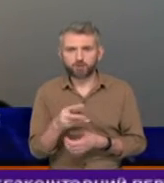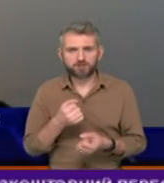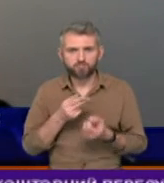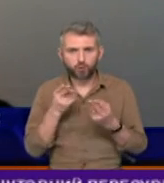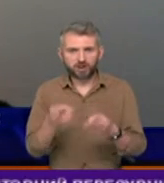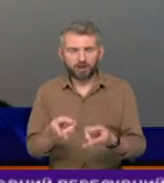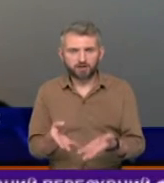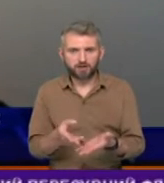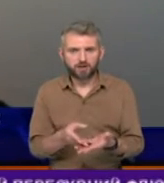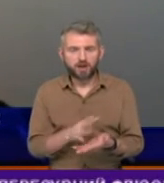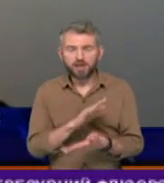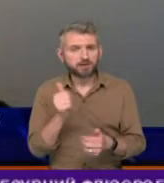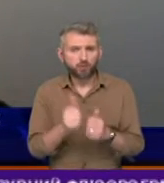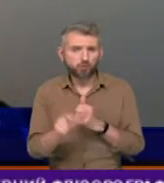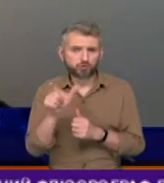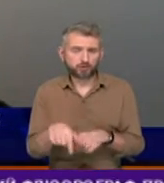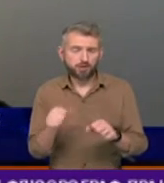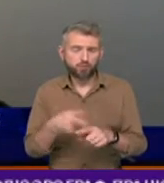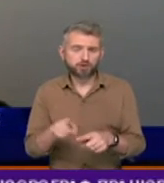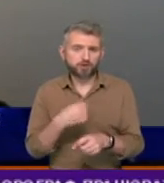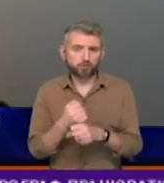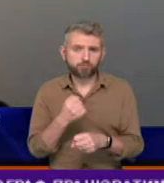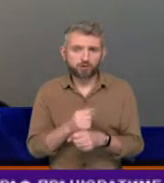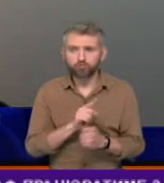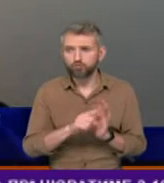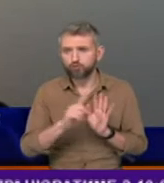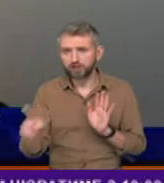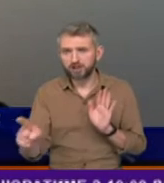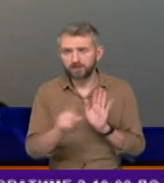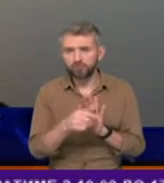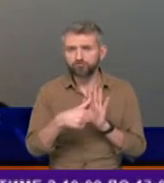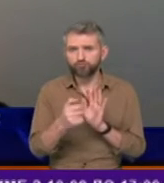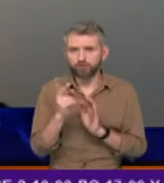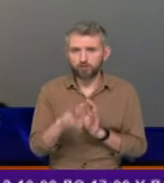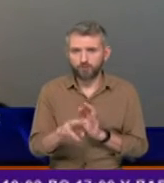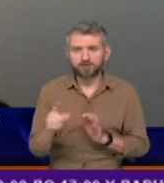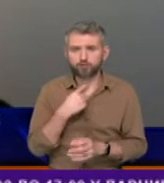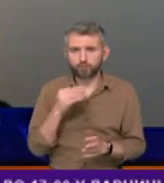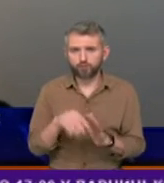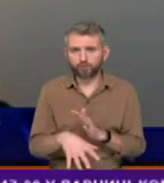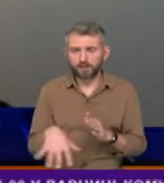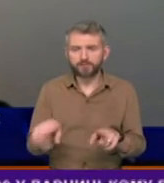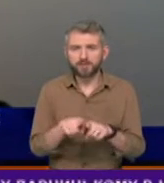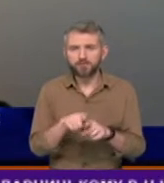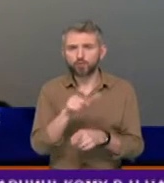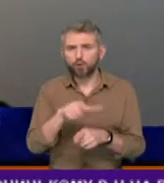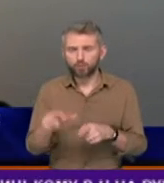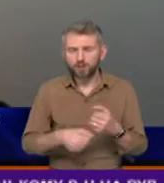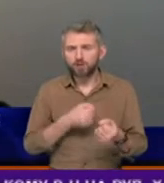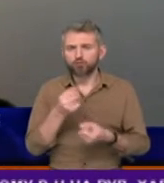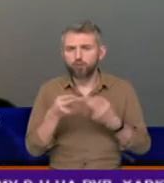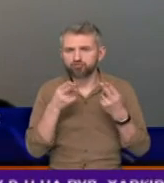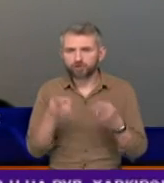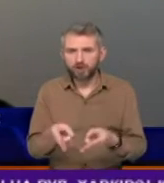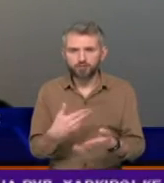проїхати. Не кожна людина це може зробити. Тобто туди і назад по 600 кілометрів, щоб проголосувати. Все рівно люди доїжджають.